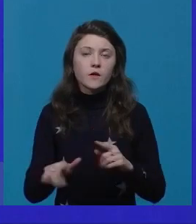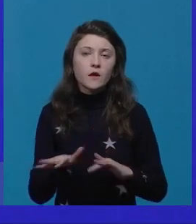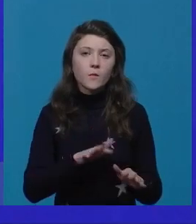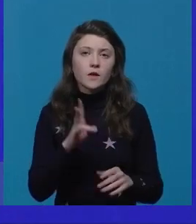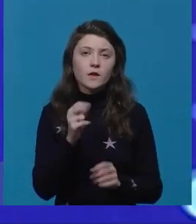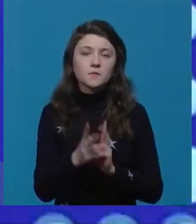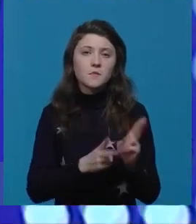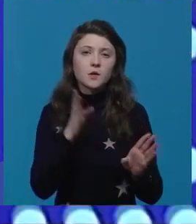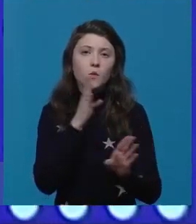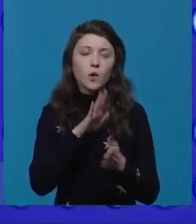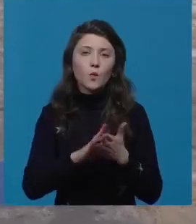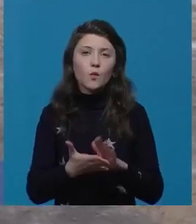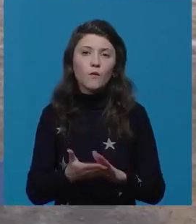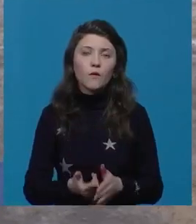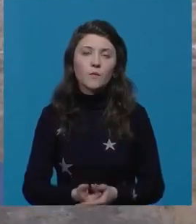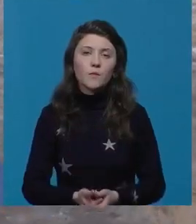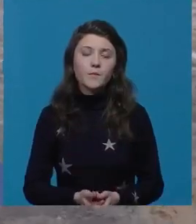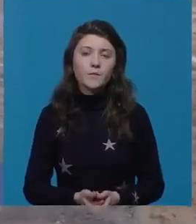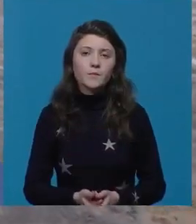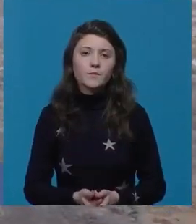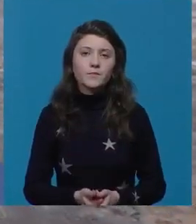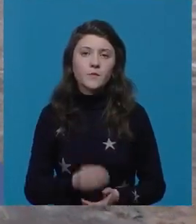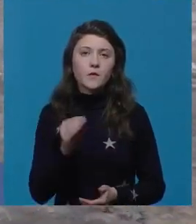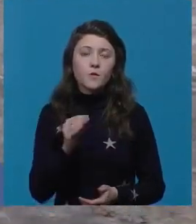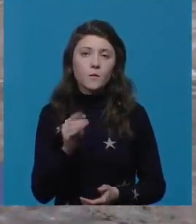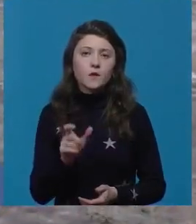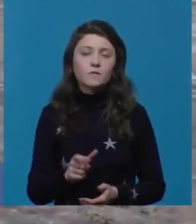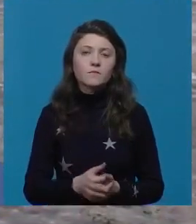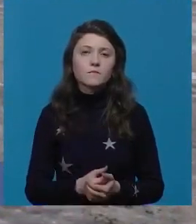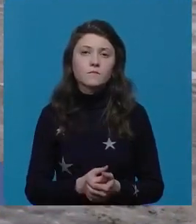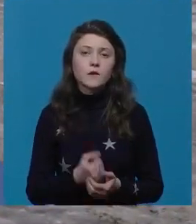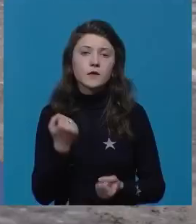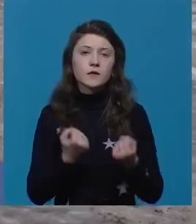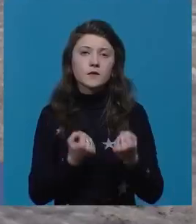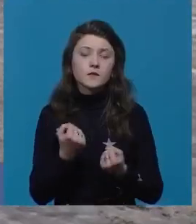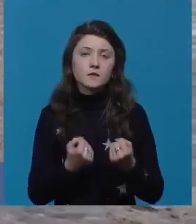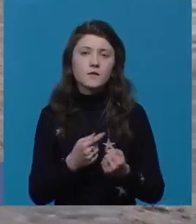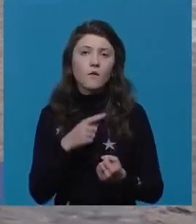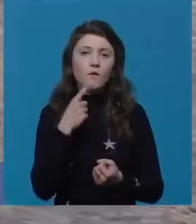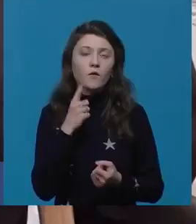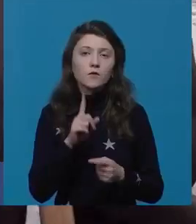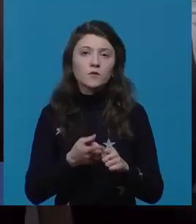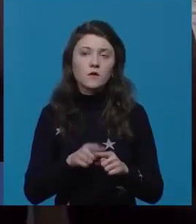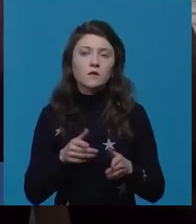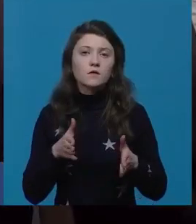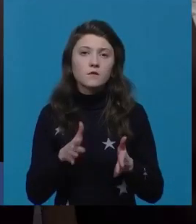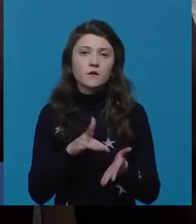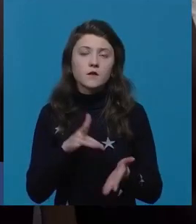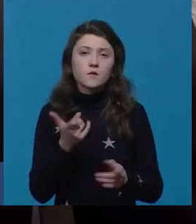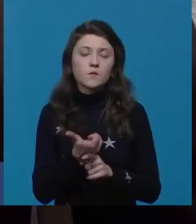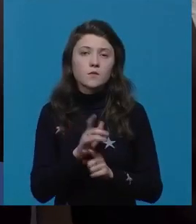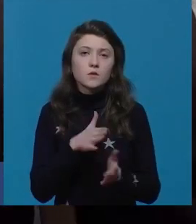зміну погодних умов. Житомирянин Болеслав Весельський пересувається на милицях. Каже, в центрі тротуари слизькі. Я дивлюсь, там